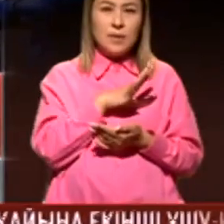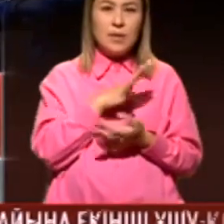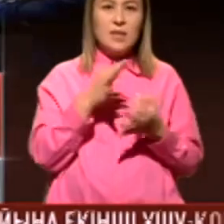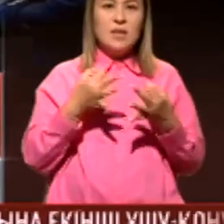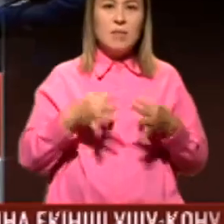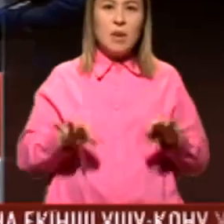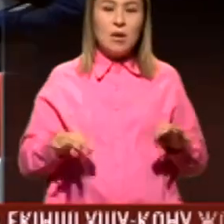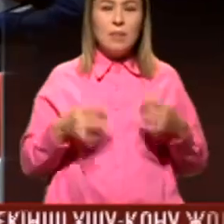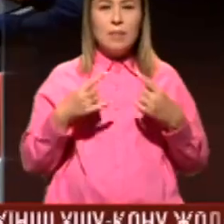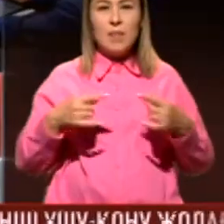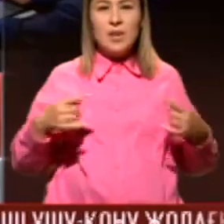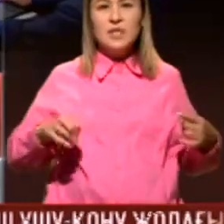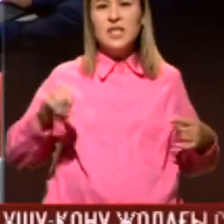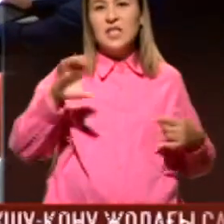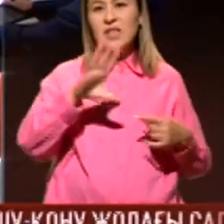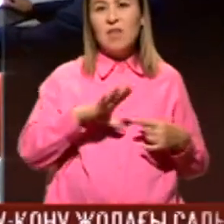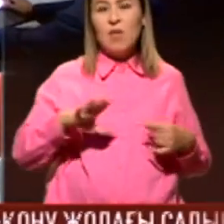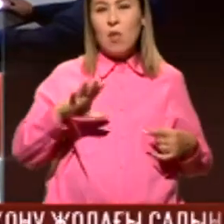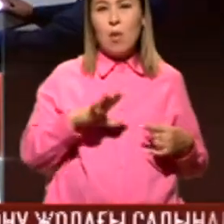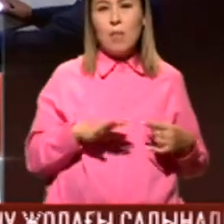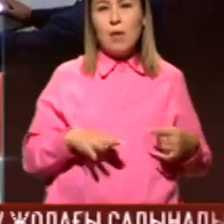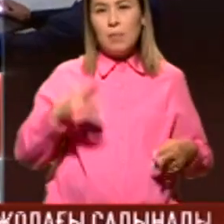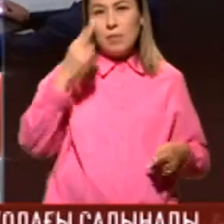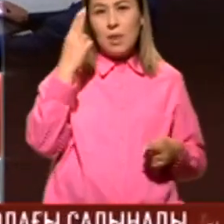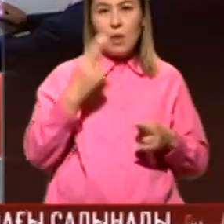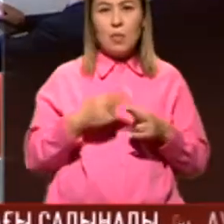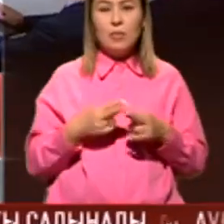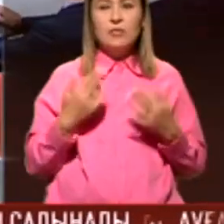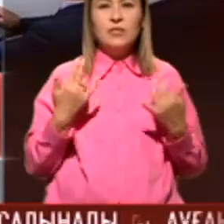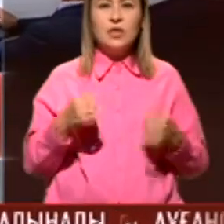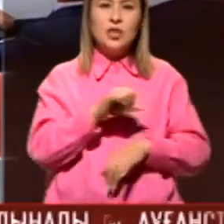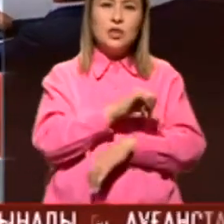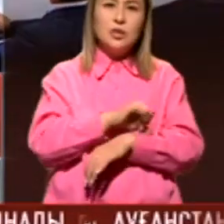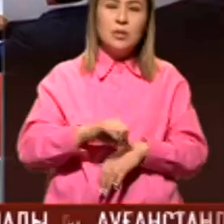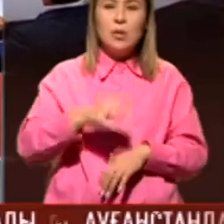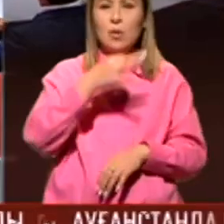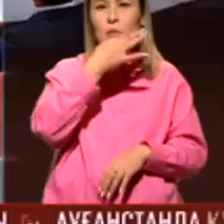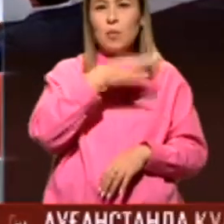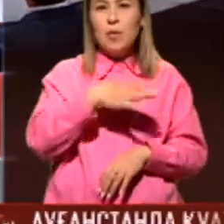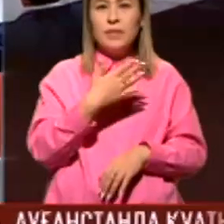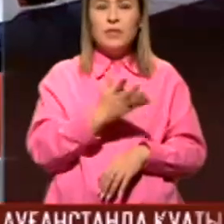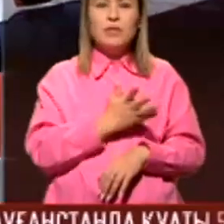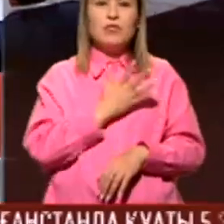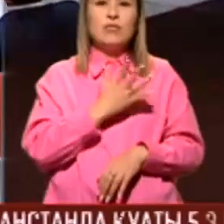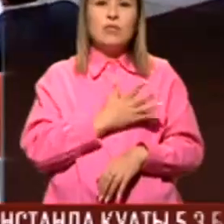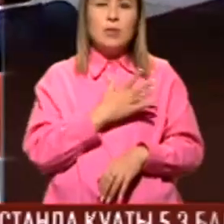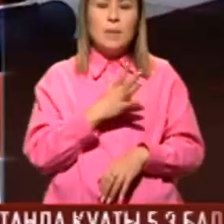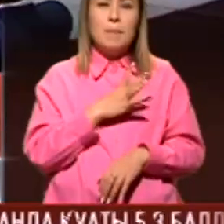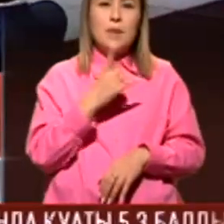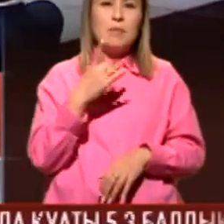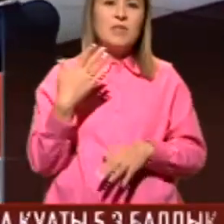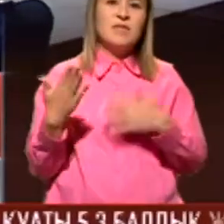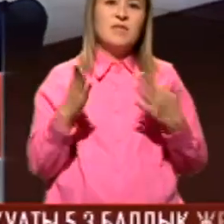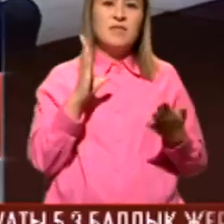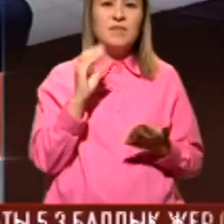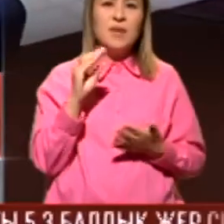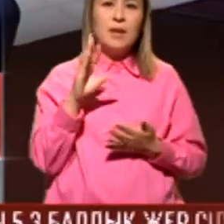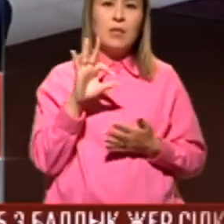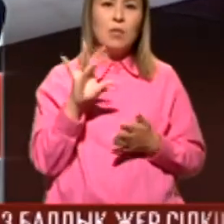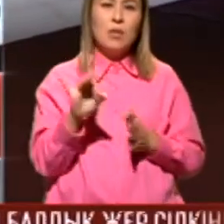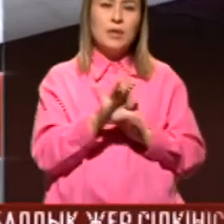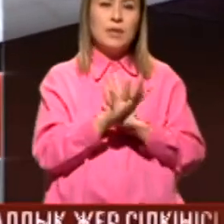ел, басқасы Еуропамен шекаралас, басқа дегендей сол жаққа ұмтылып жатқан бір жақты векторын таңдаған мемлекет